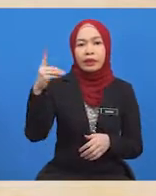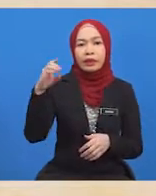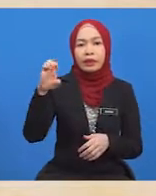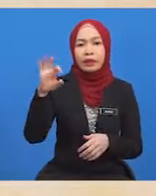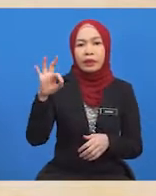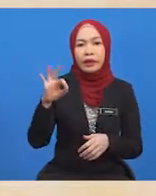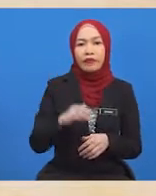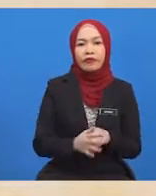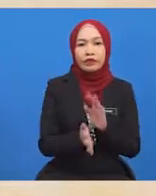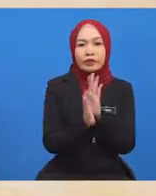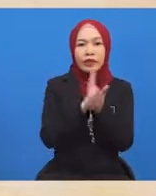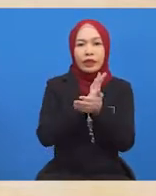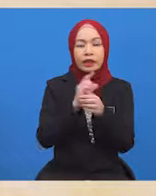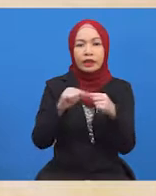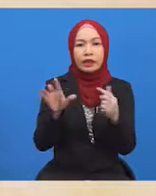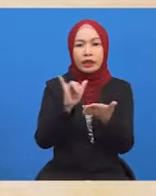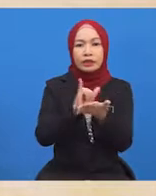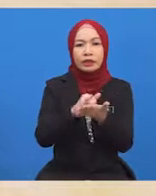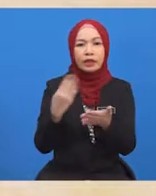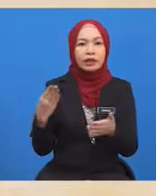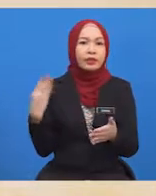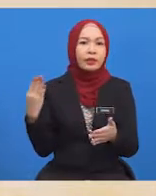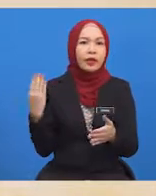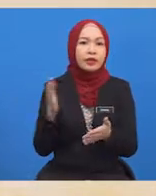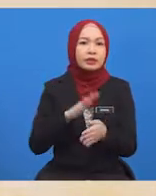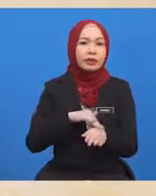Maka, garis tersebut ialah nomor